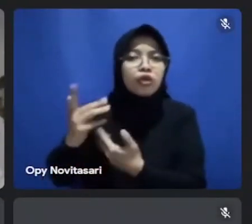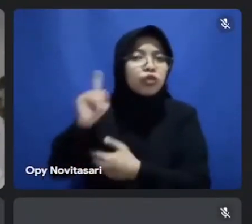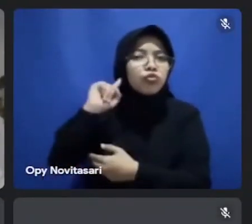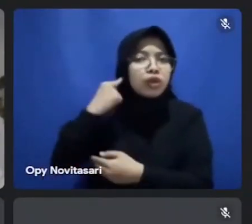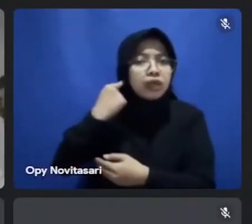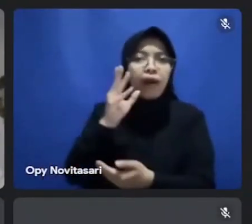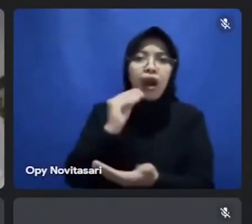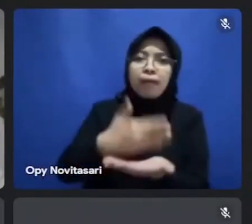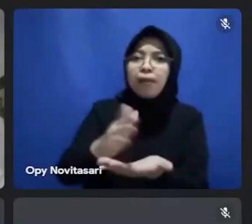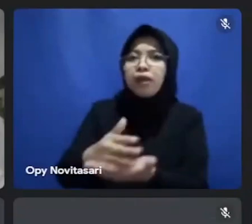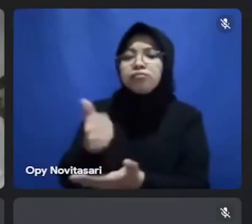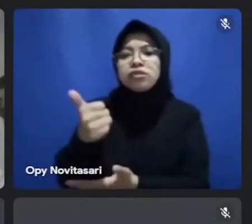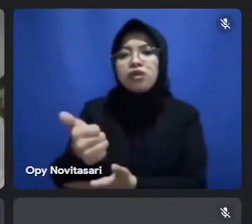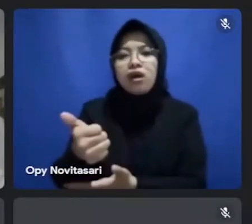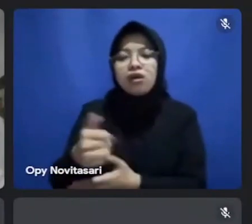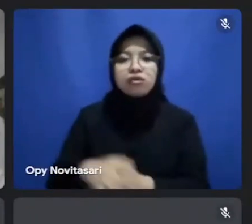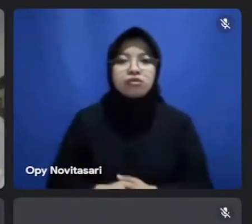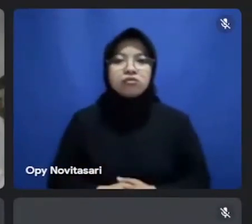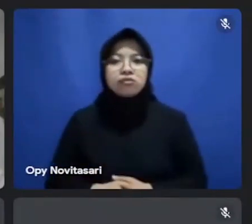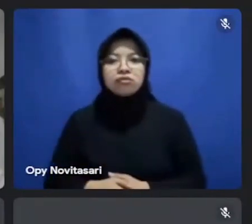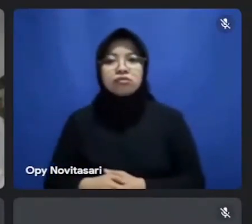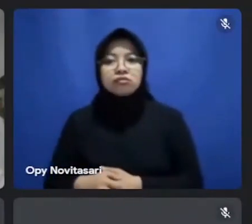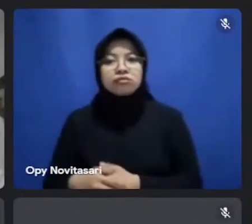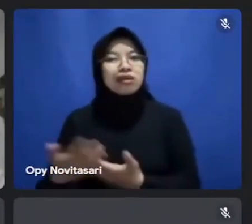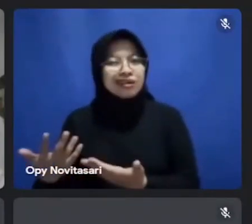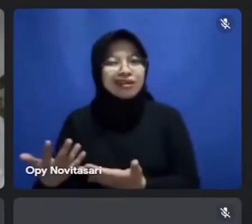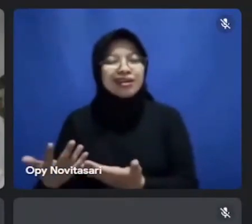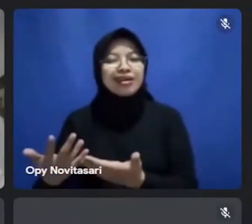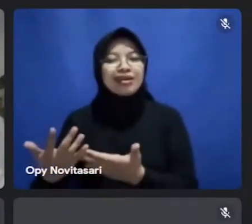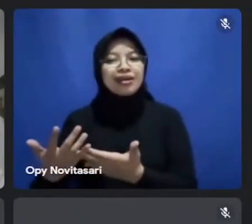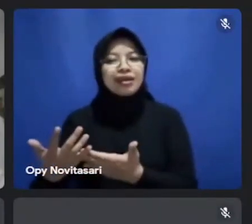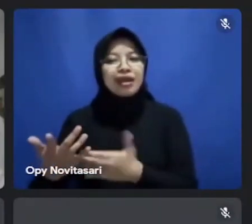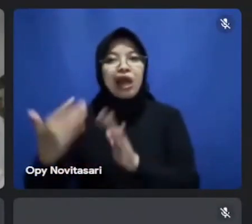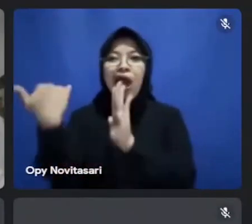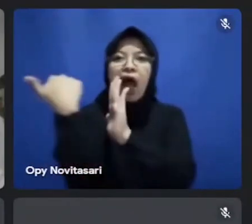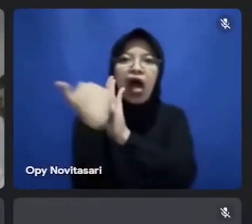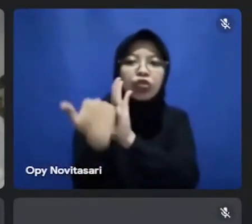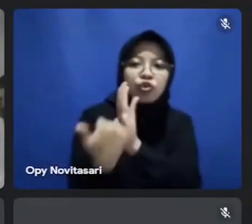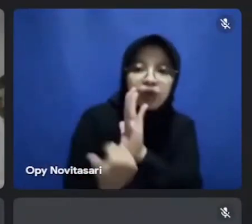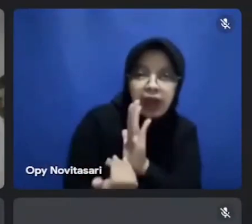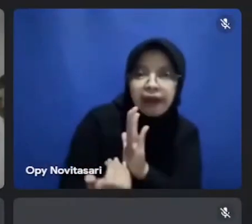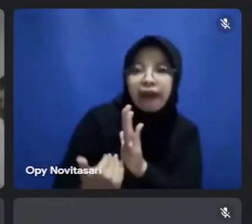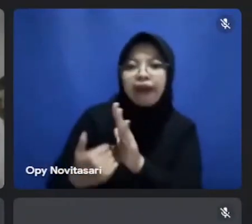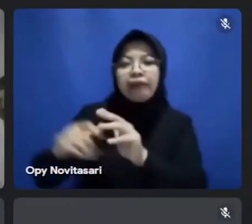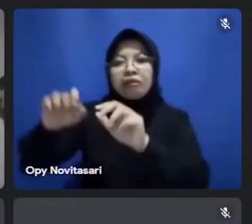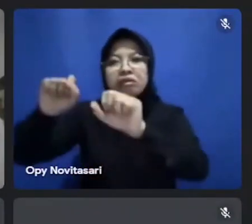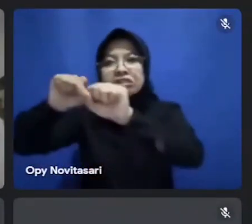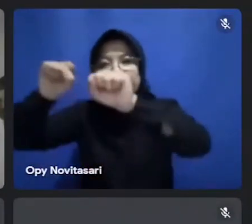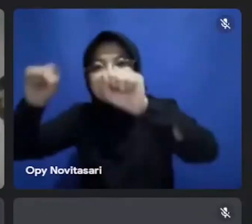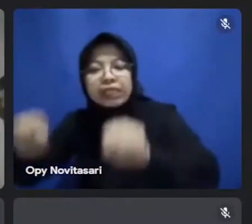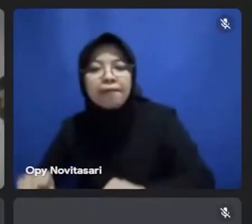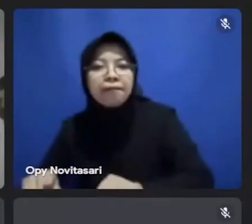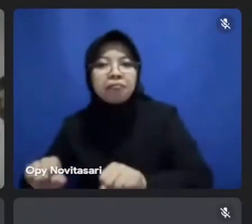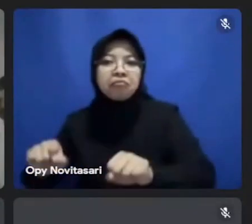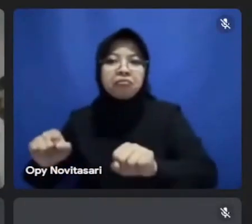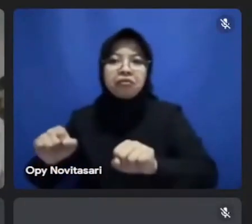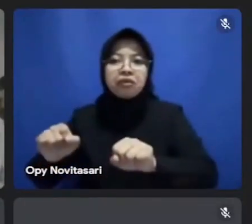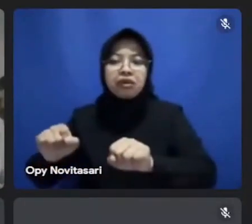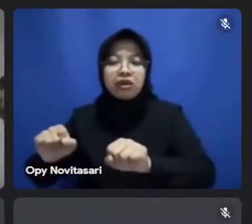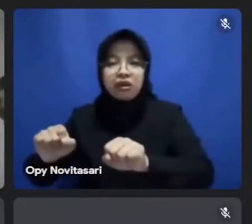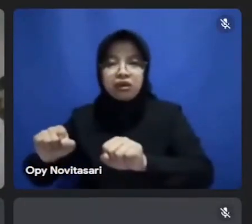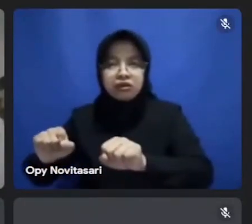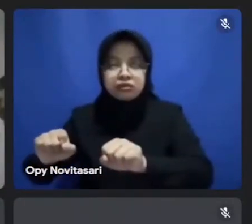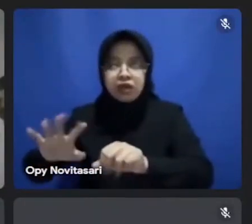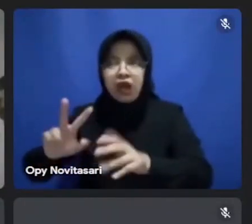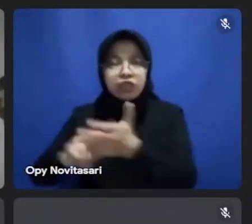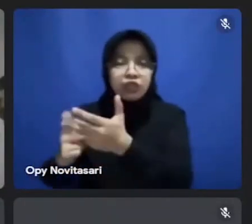pendengarannya sistem akan menjadi tidak ee eelisme sistem akan mendukung semua